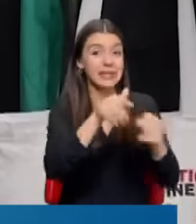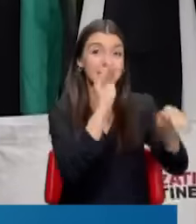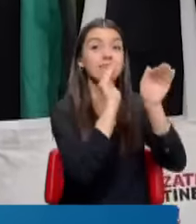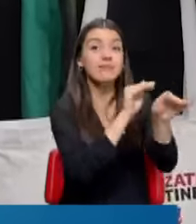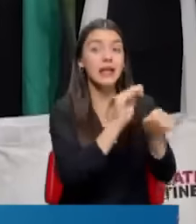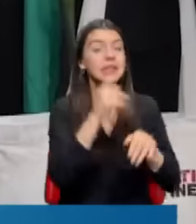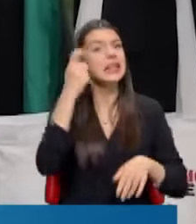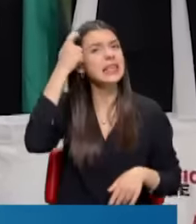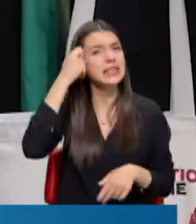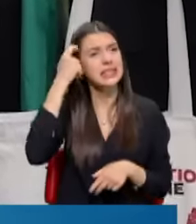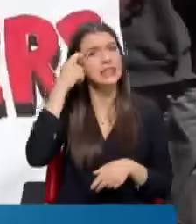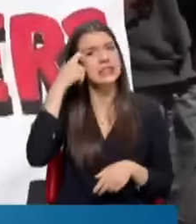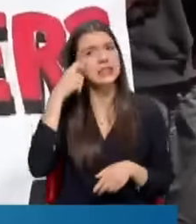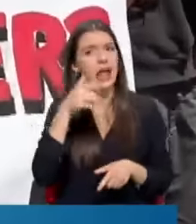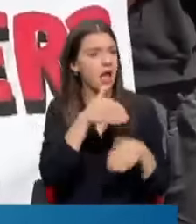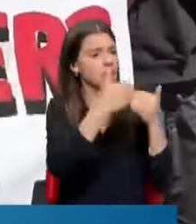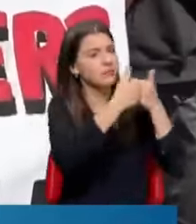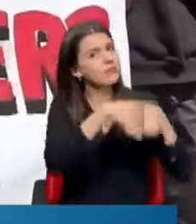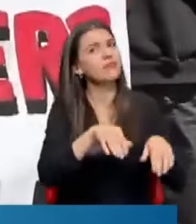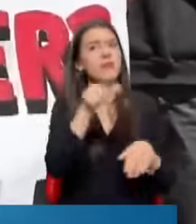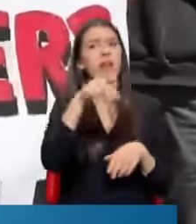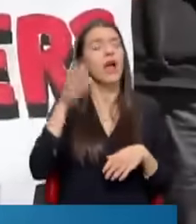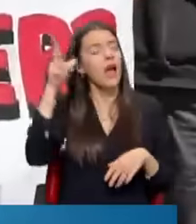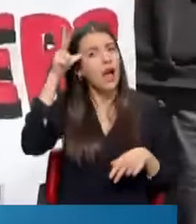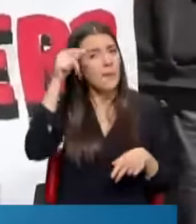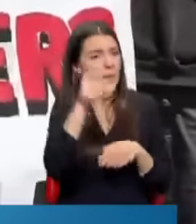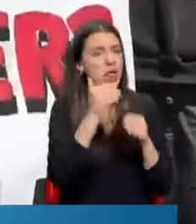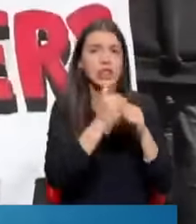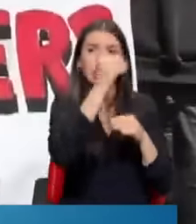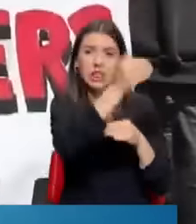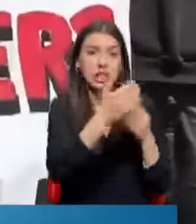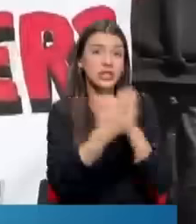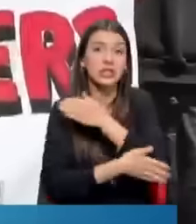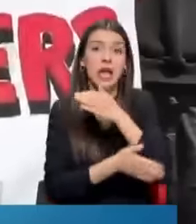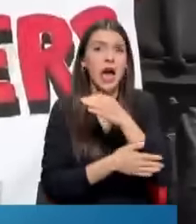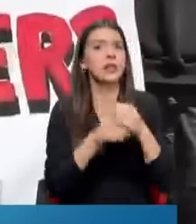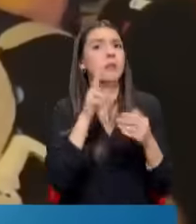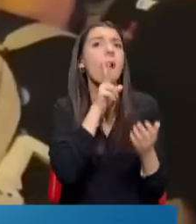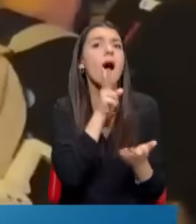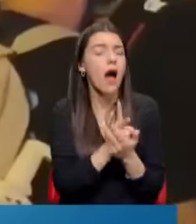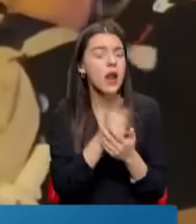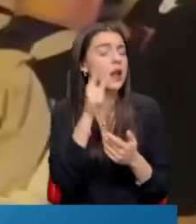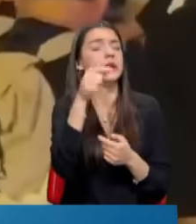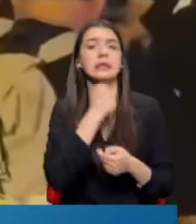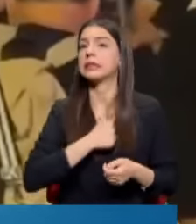savunma yardımını da içeren ABD dış yardım tasarısının onaylanmasına tepki gösterdiler.